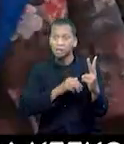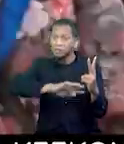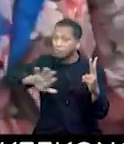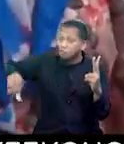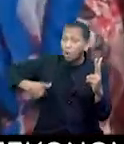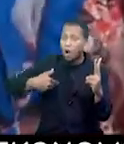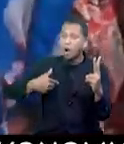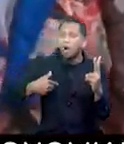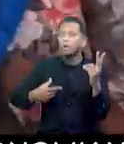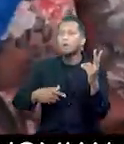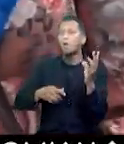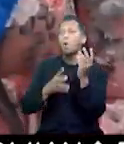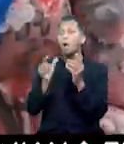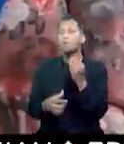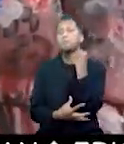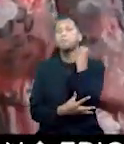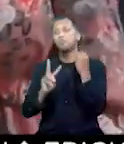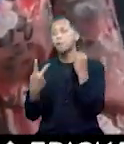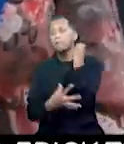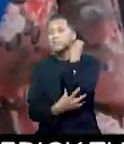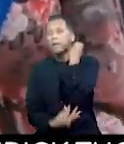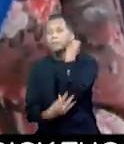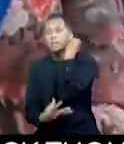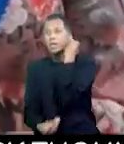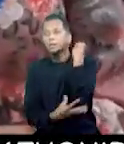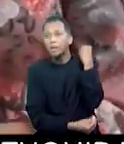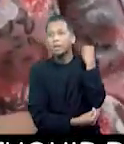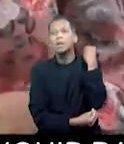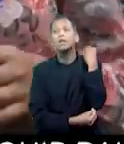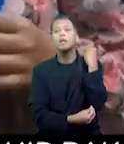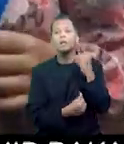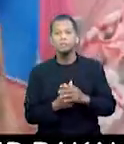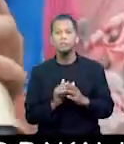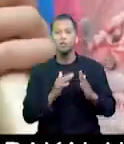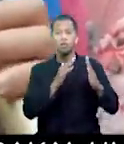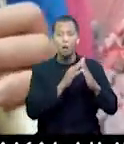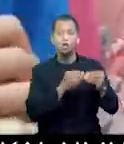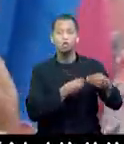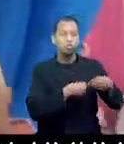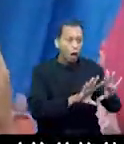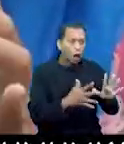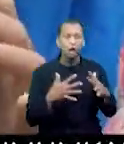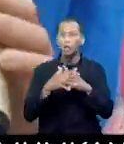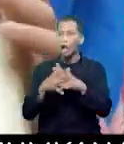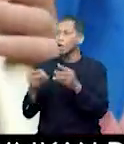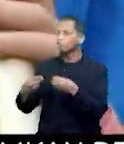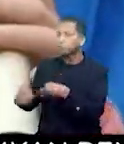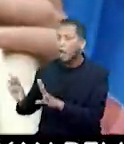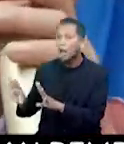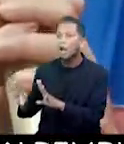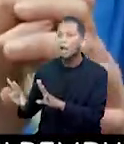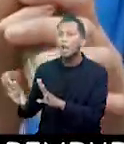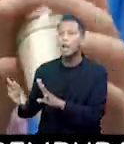di dalam itu, Mas, ada yang kehilangan hartanya, dia jual rumah, jual tanah, terus ada yang